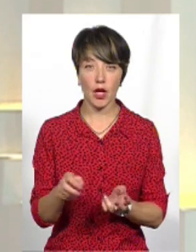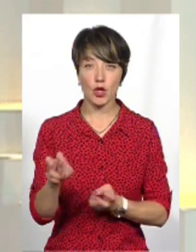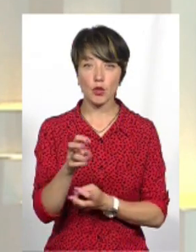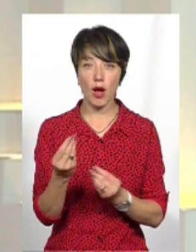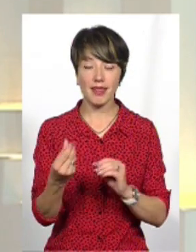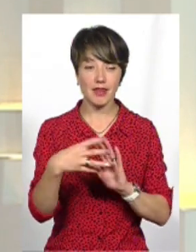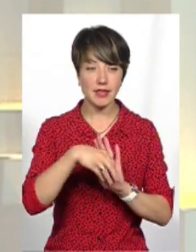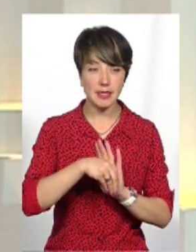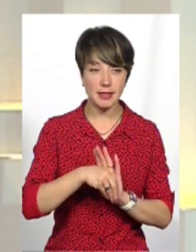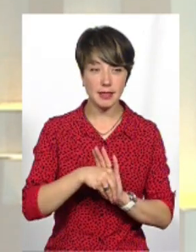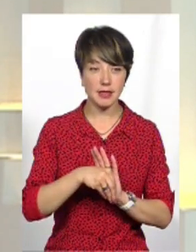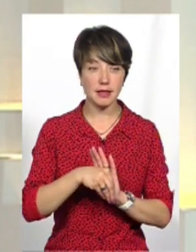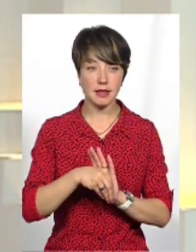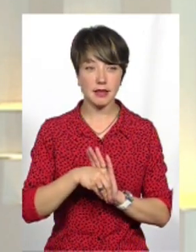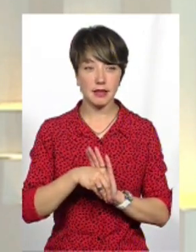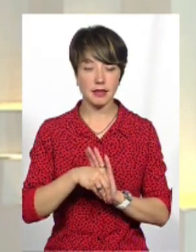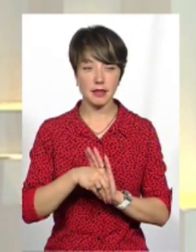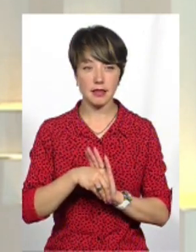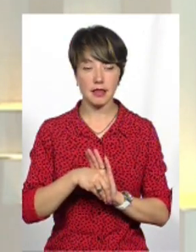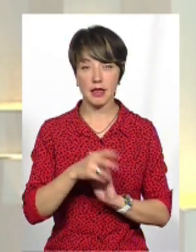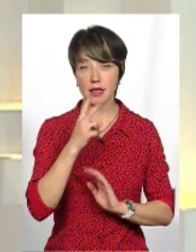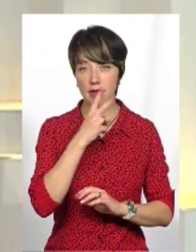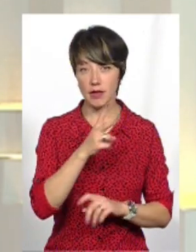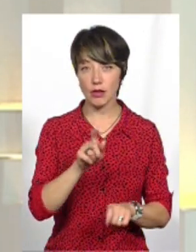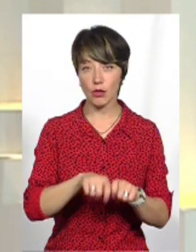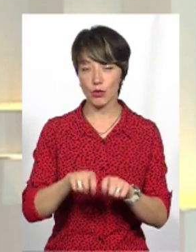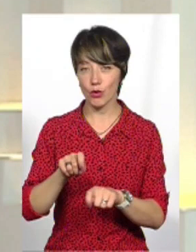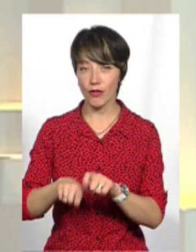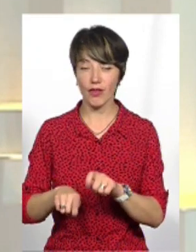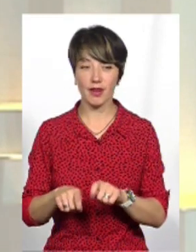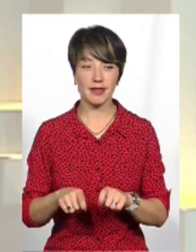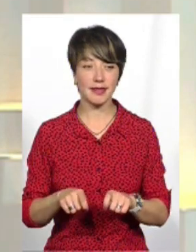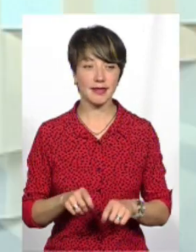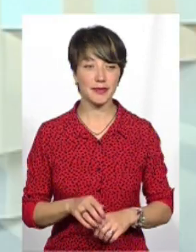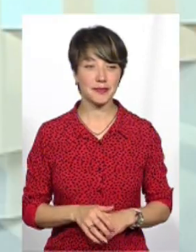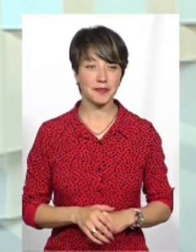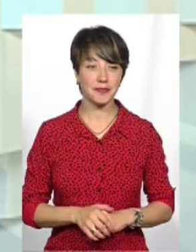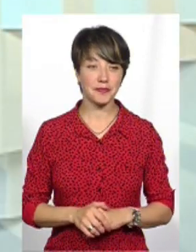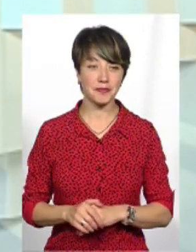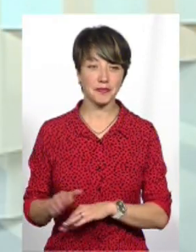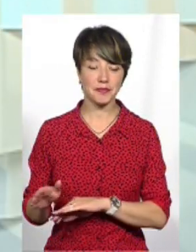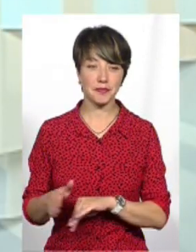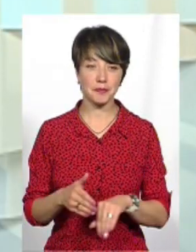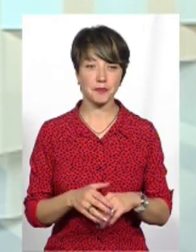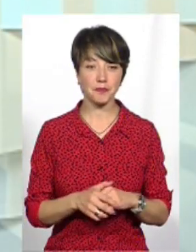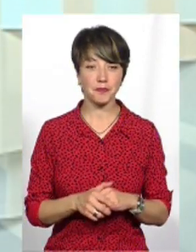шукати інвестиції, ну, тобто кошти залучати, і дивитися, контролювати, і допомагати людям. От і все. І друге питання